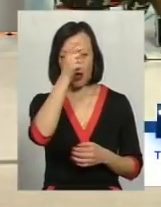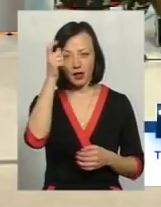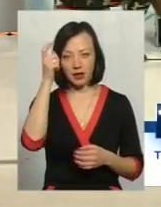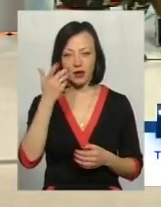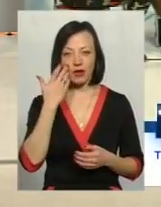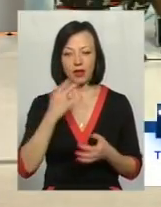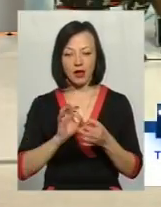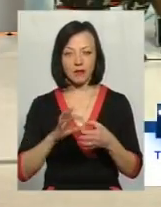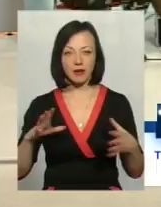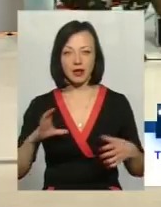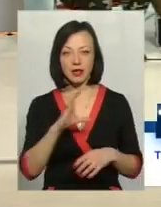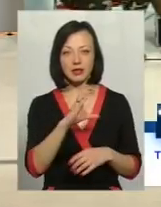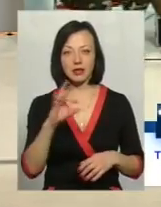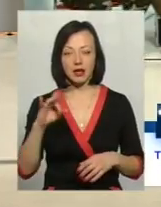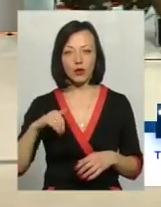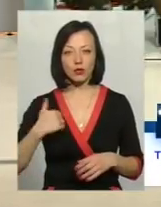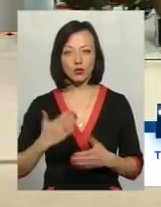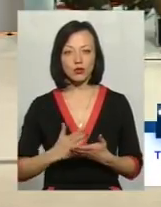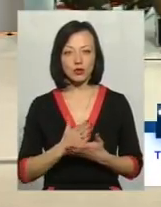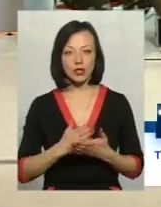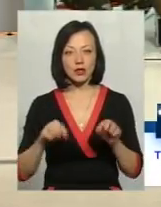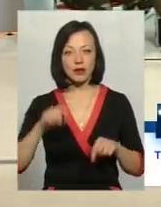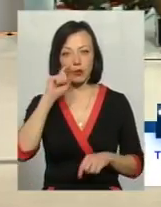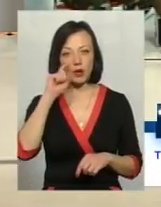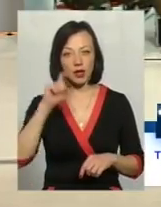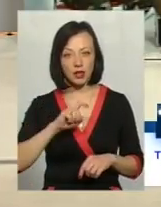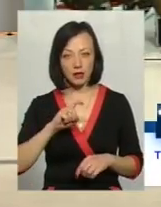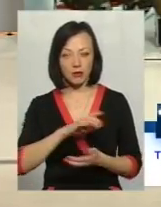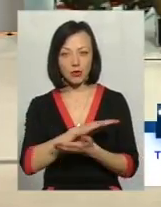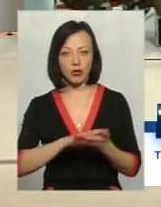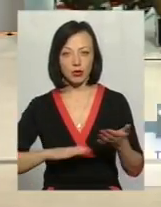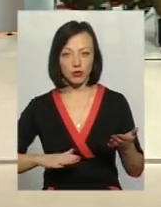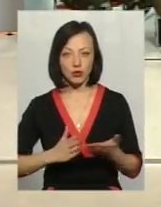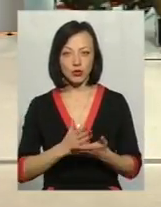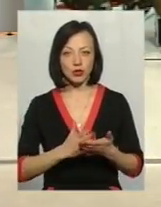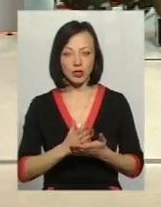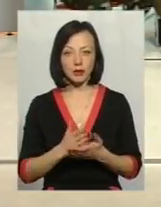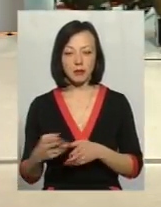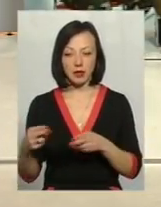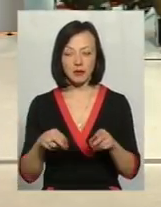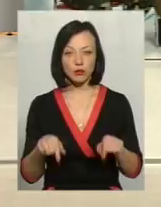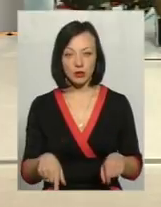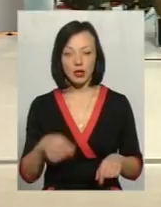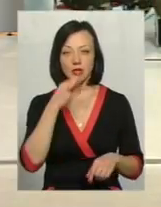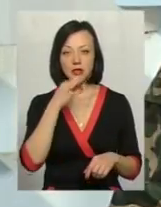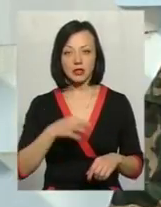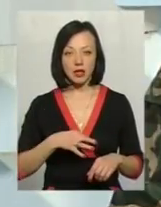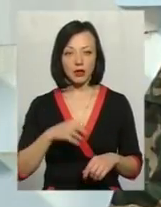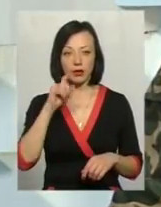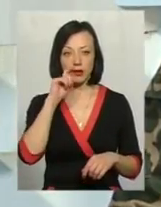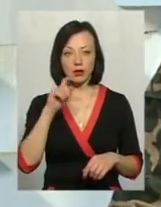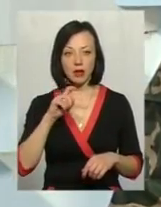розвал Союзу, написав, що я хочу служити в Україні, продовжувати подальшу службу, приїхав сюди, мені сказали, що на